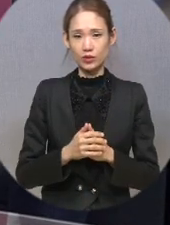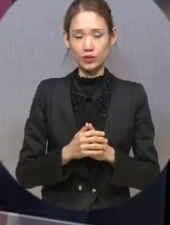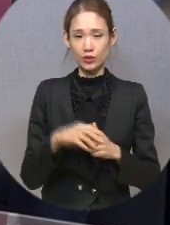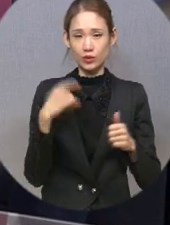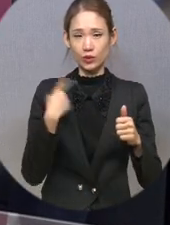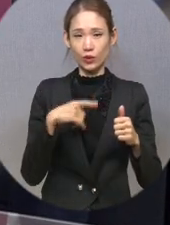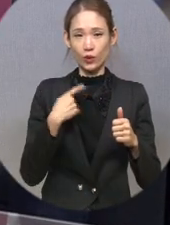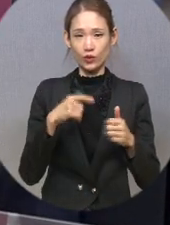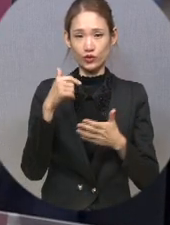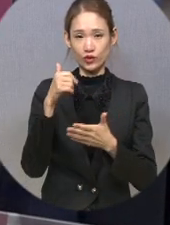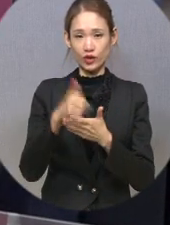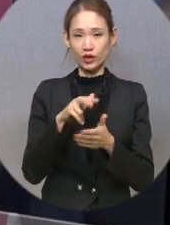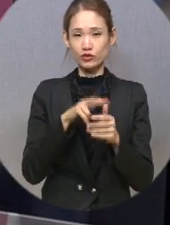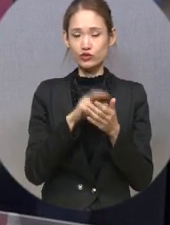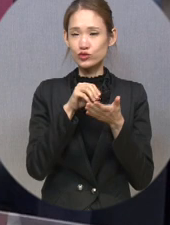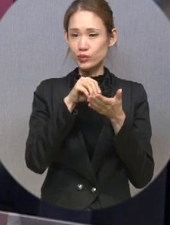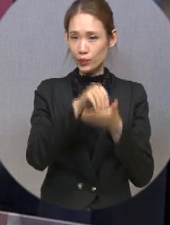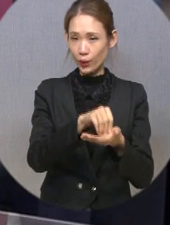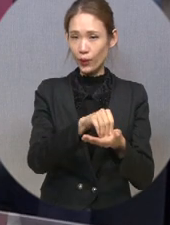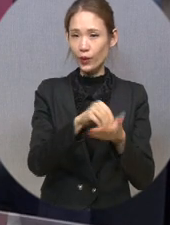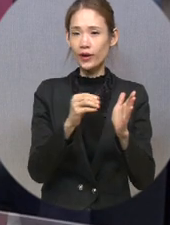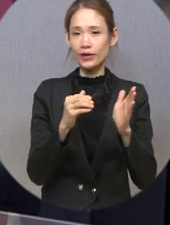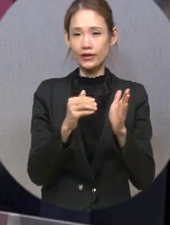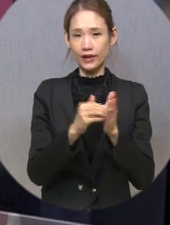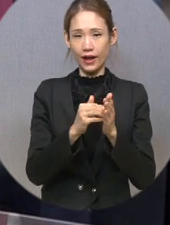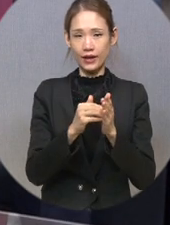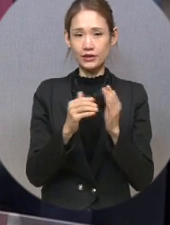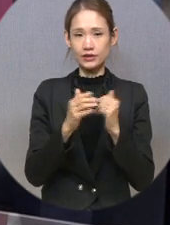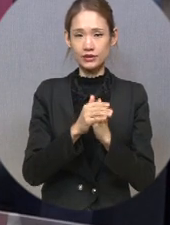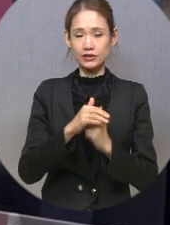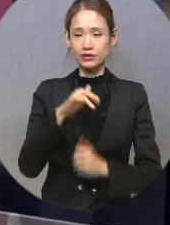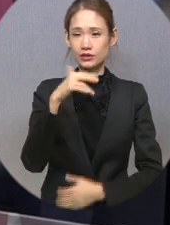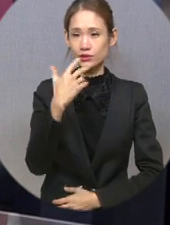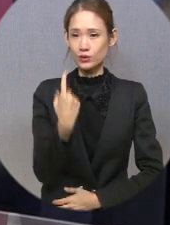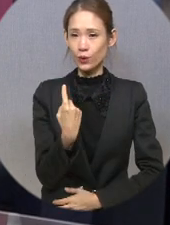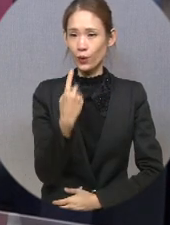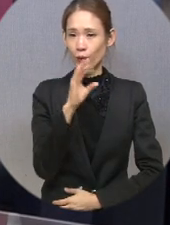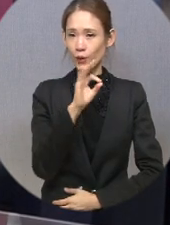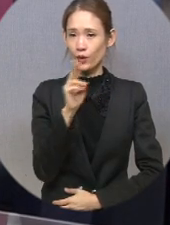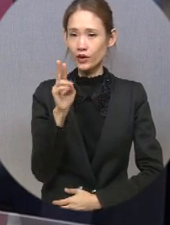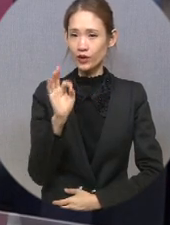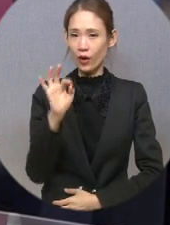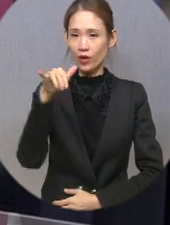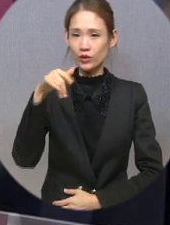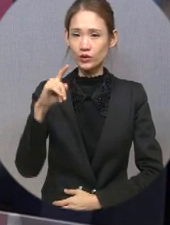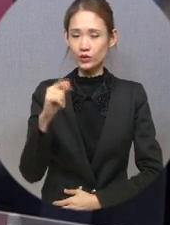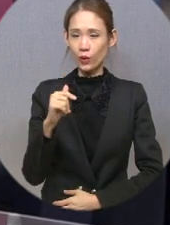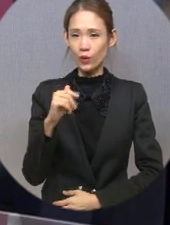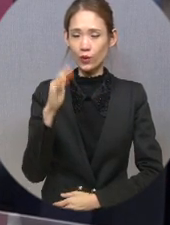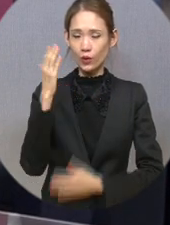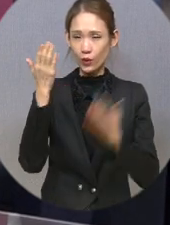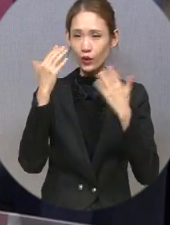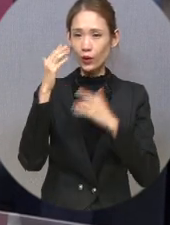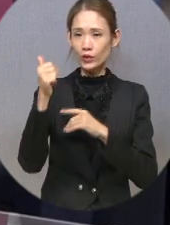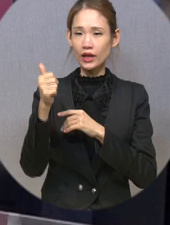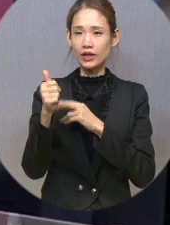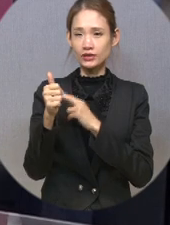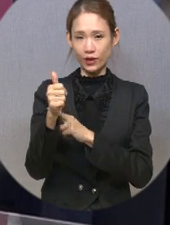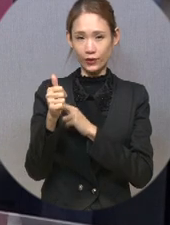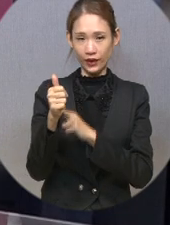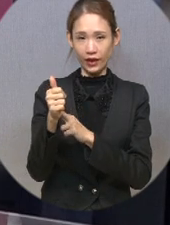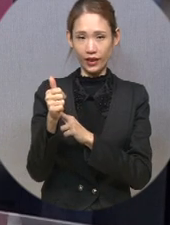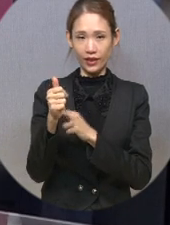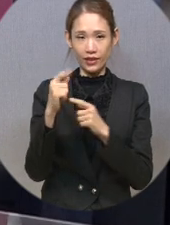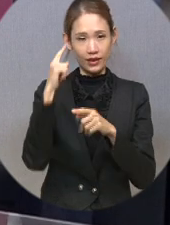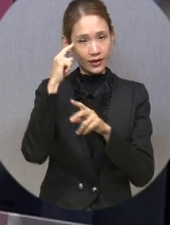후보 등록을 하신 조영종 교장선생님에 대한 소개와 또 교육 철학에